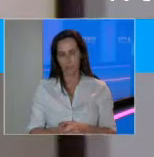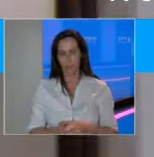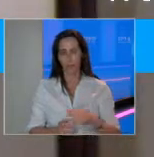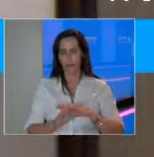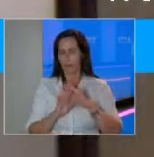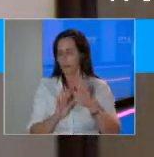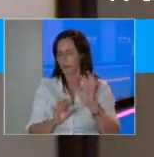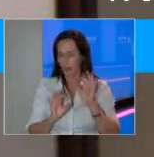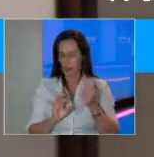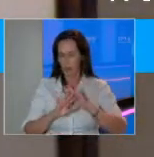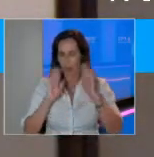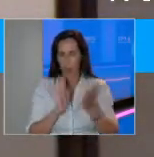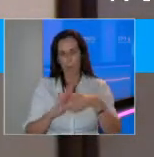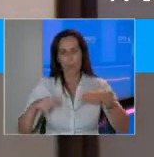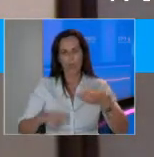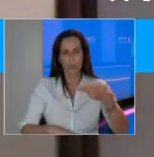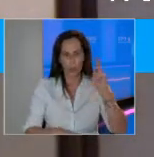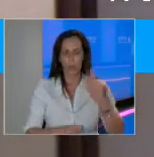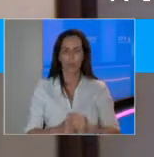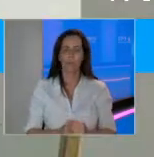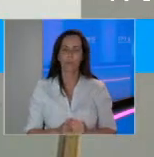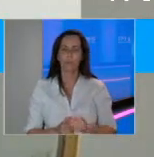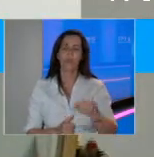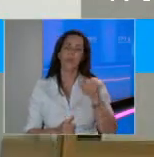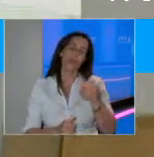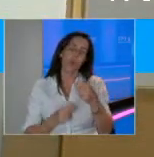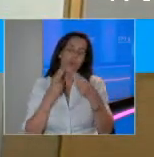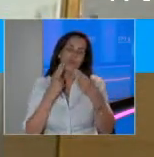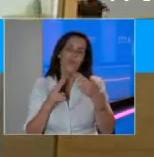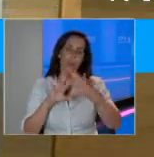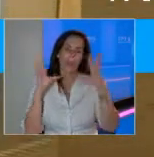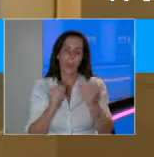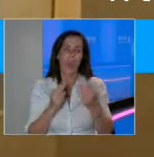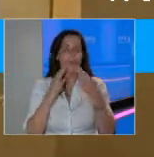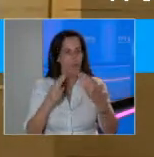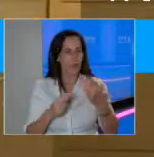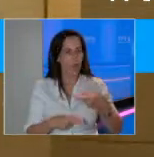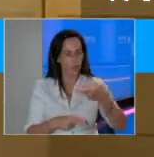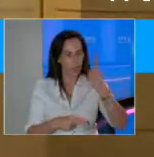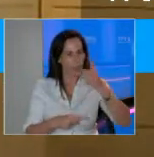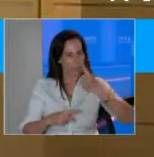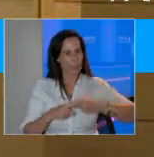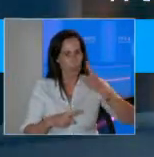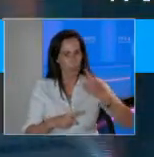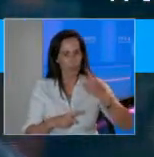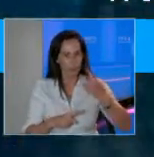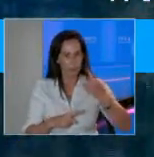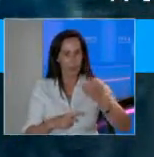לכל דבר ועניין כמעט. אז זו תשובה כללית. תשובה יותר